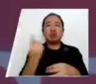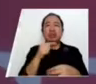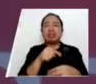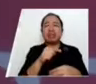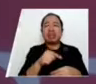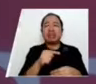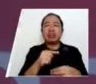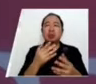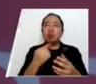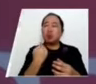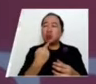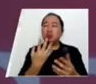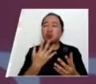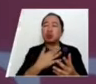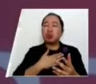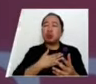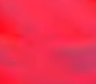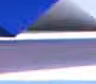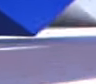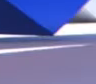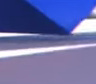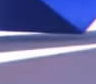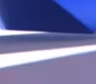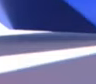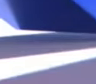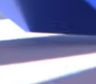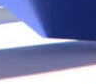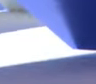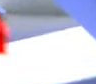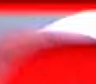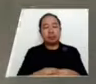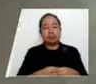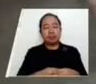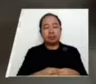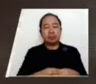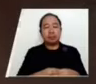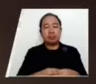bata. Nakatutok si John Consulta.